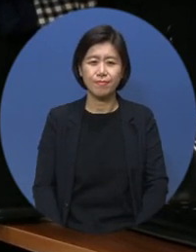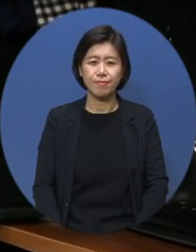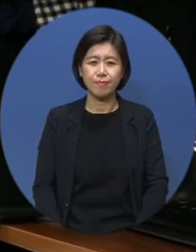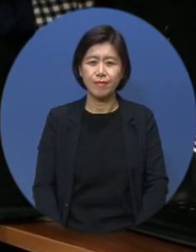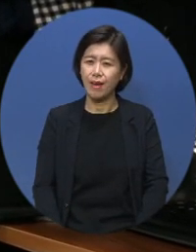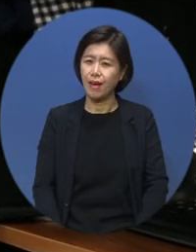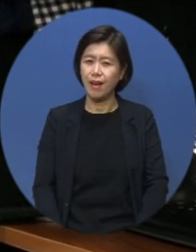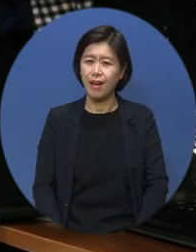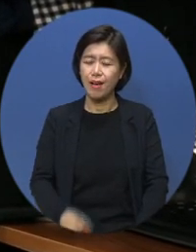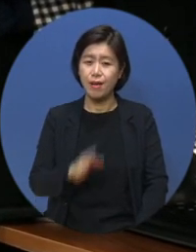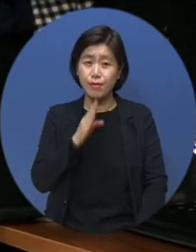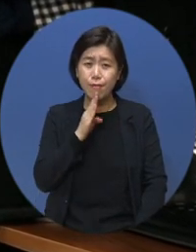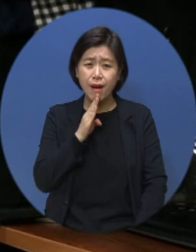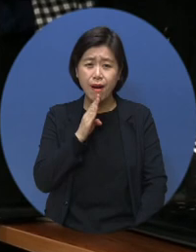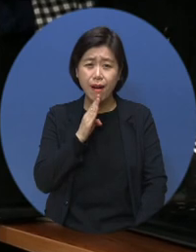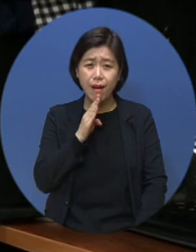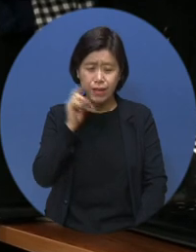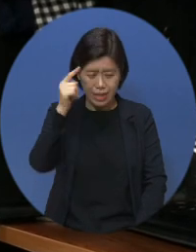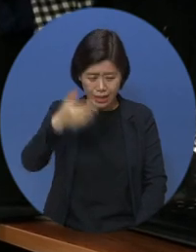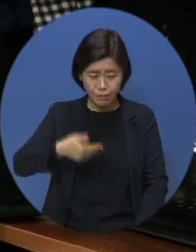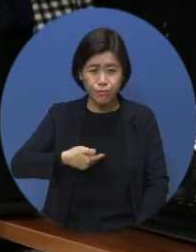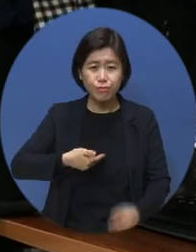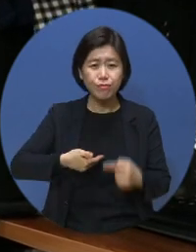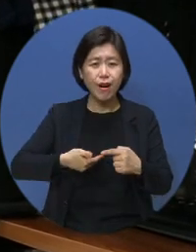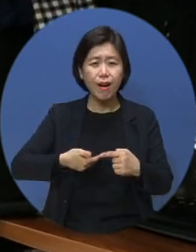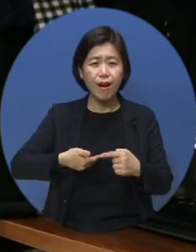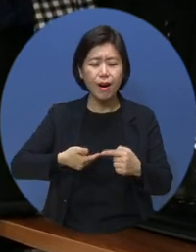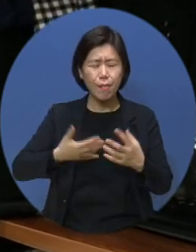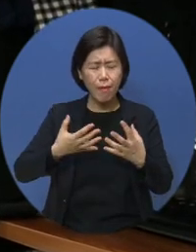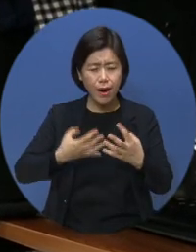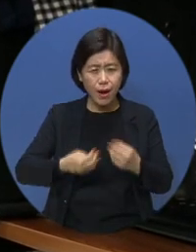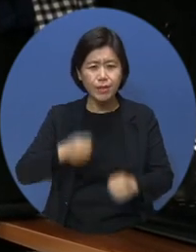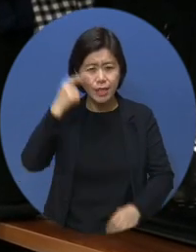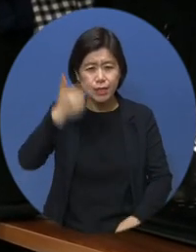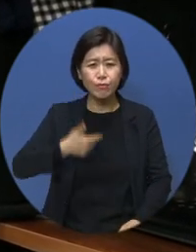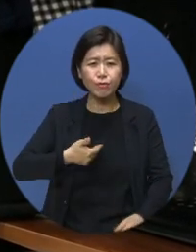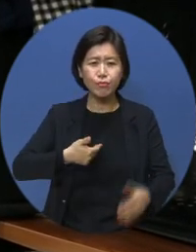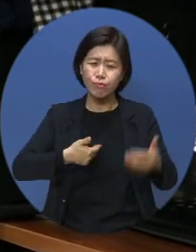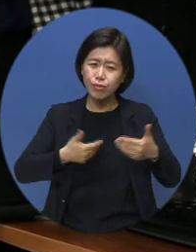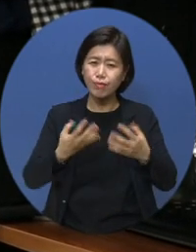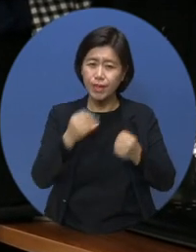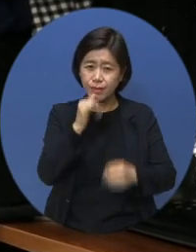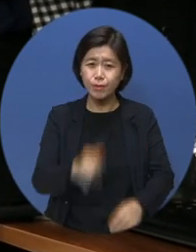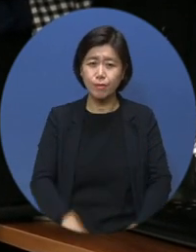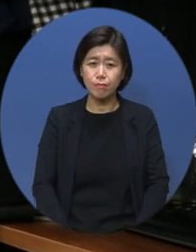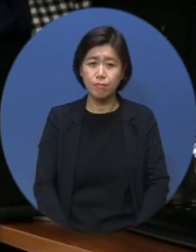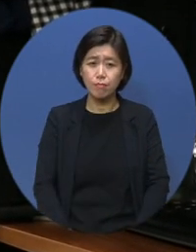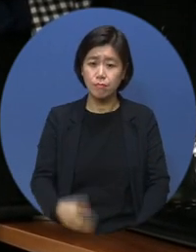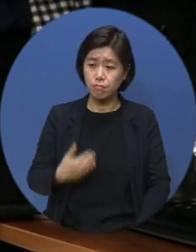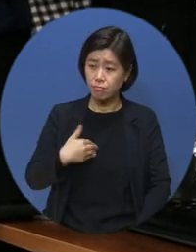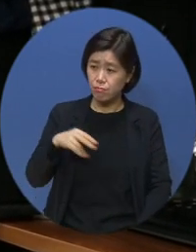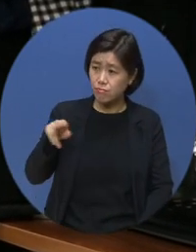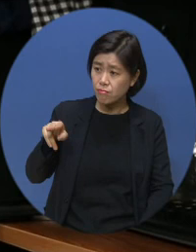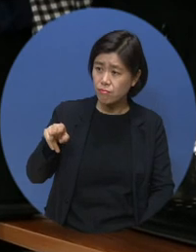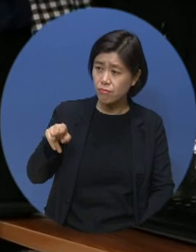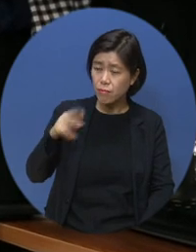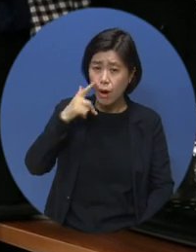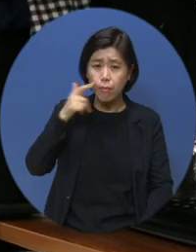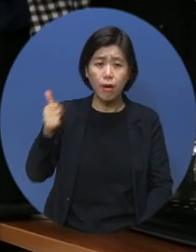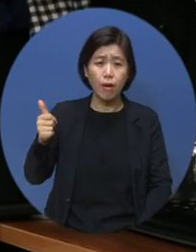이런 지금은 아 진짜 엄청 많이 들었거든요 네 그것도 그냥 악 반대 오늘 물어보신